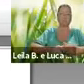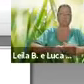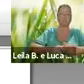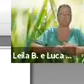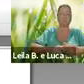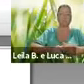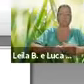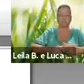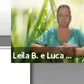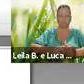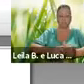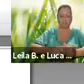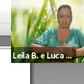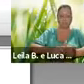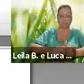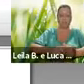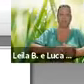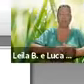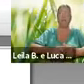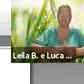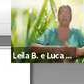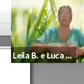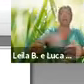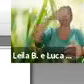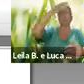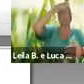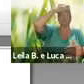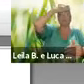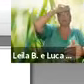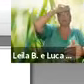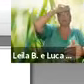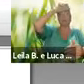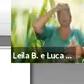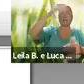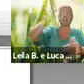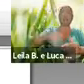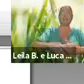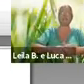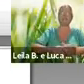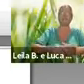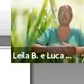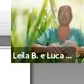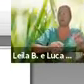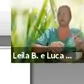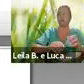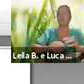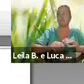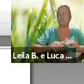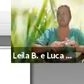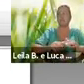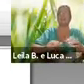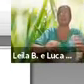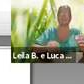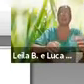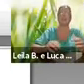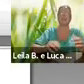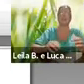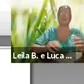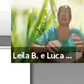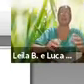quest'altro personaggio che è entrato, questo Clementino, ha messo la mano sulla testa di Raul Silva.